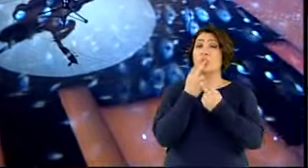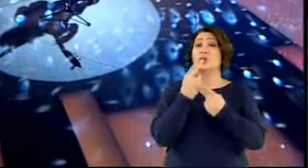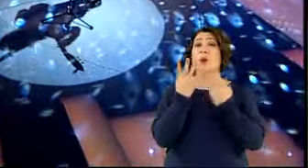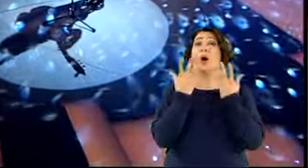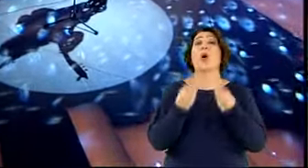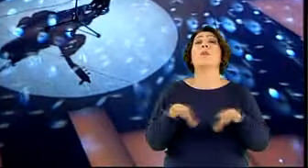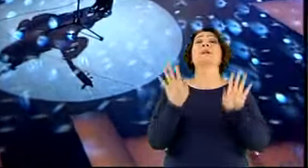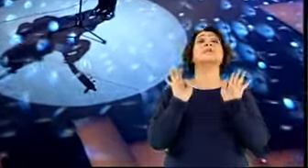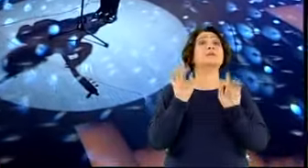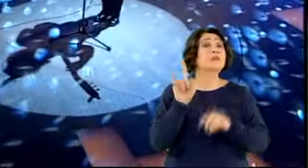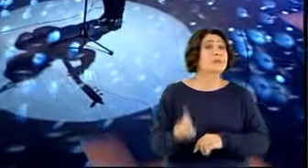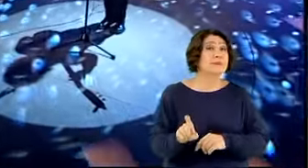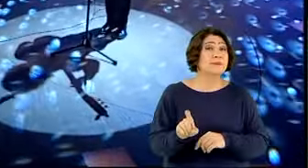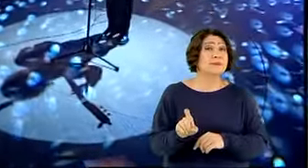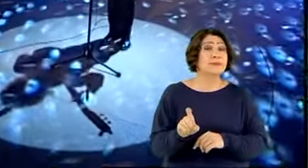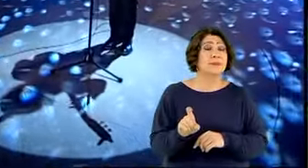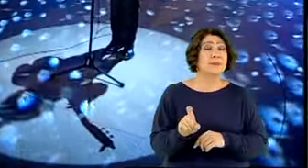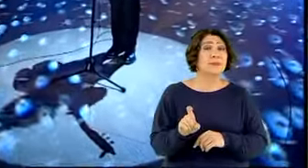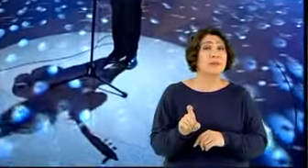Konuşmasak olmaz mı?